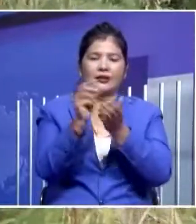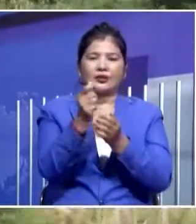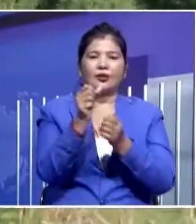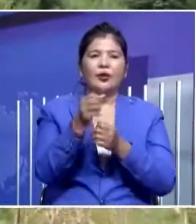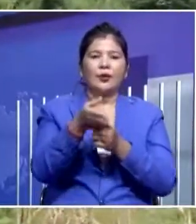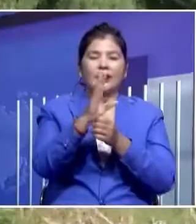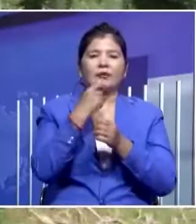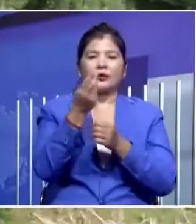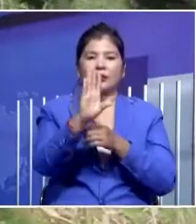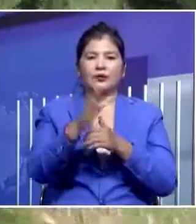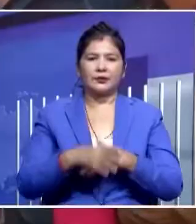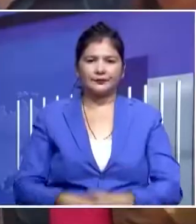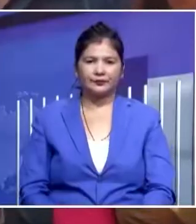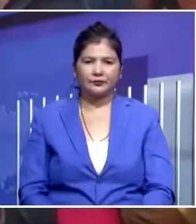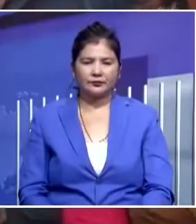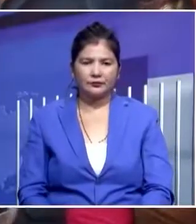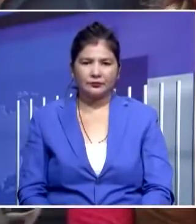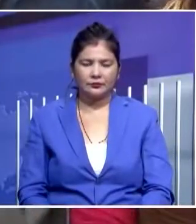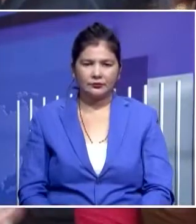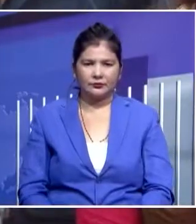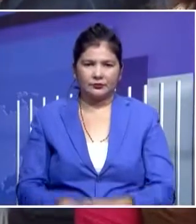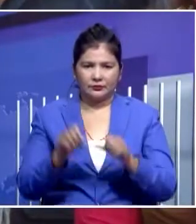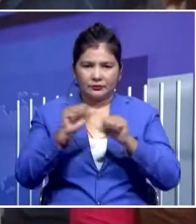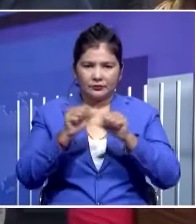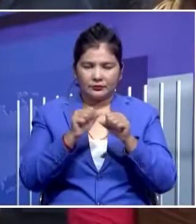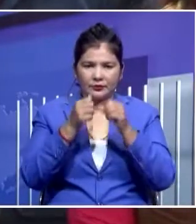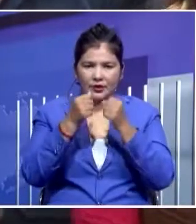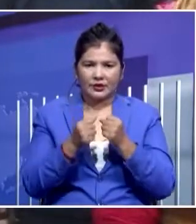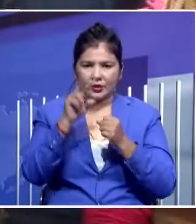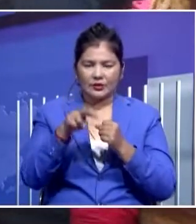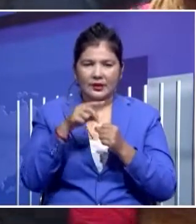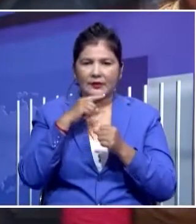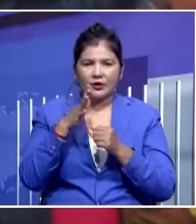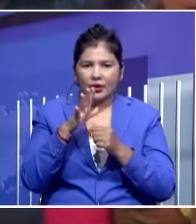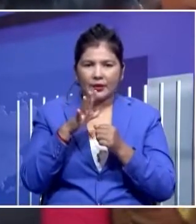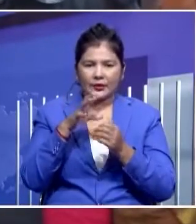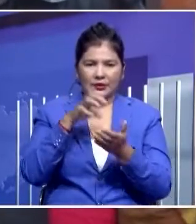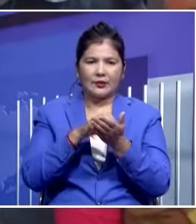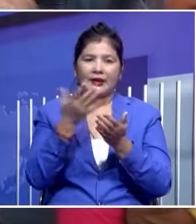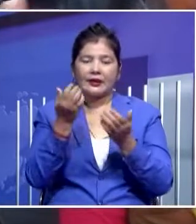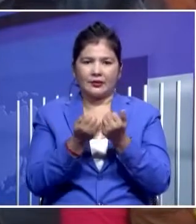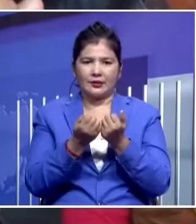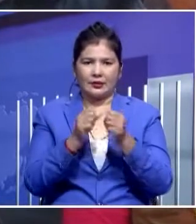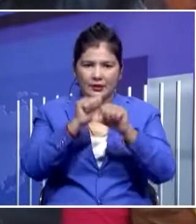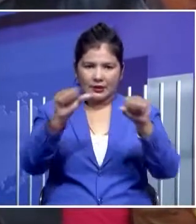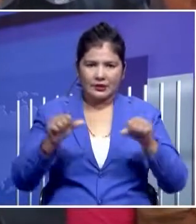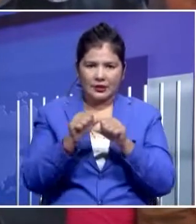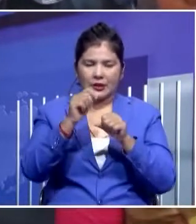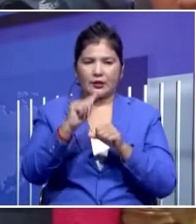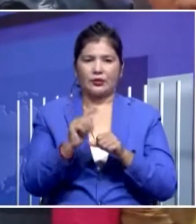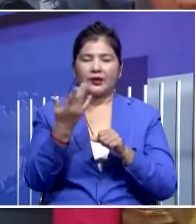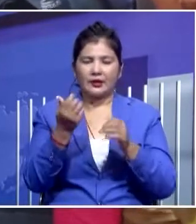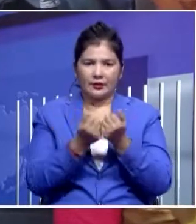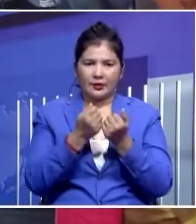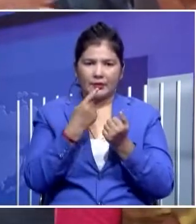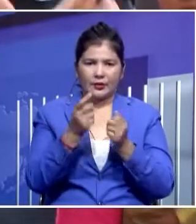पठाइने बताउनु भयो बस्ने स्थितिमा नभएका भूगोलहरूलाई के गर्ने भोलिको दिनको त्यहाँको बस्तीलाई सार्नको लागि के गर्ने